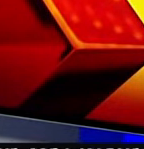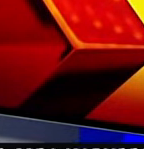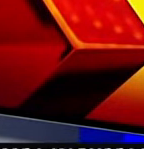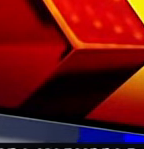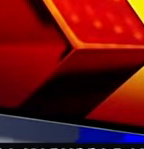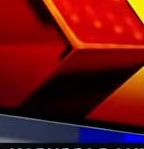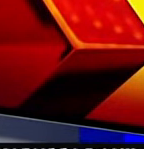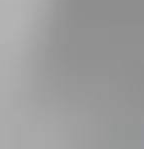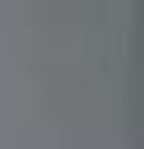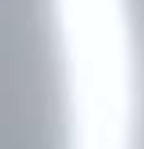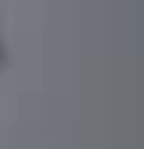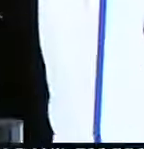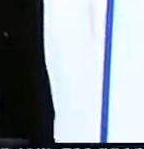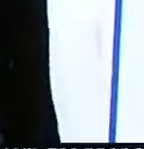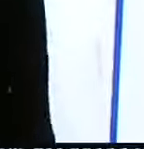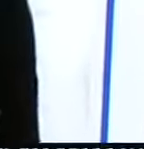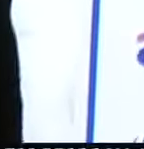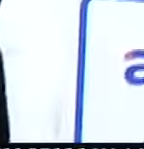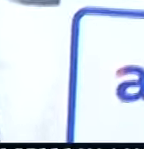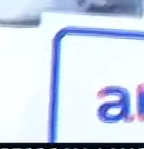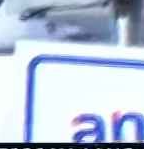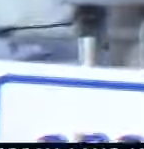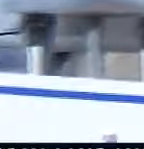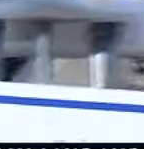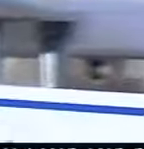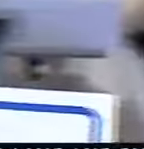JP Soriano.